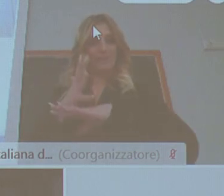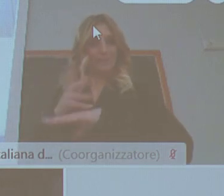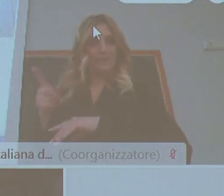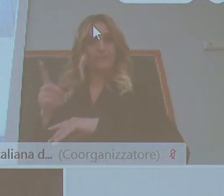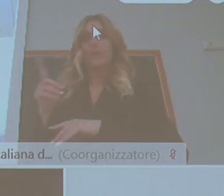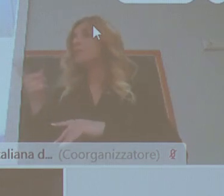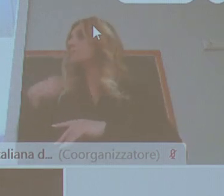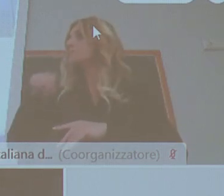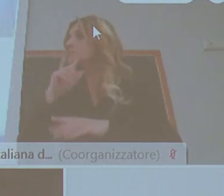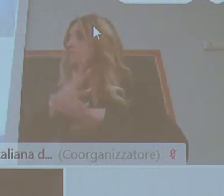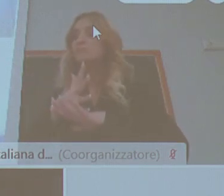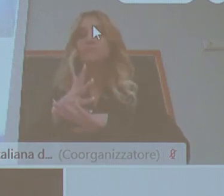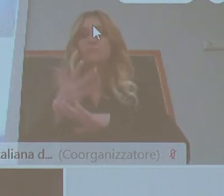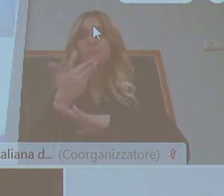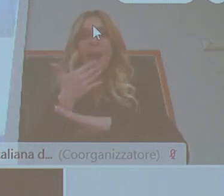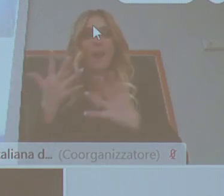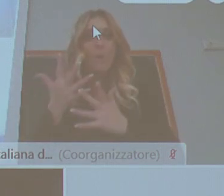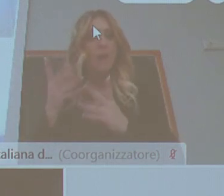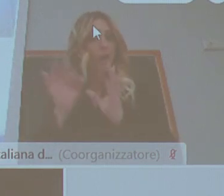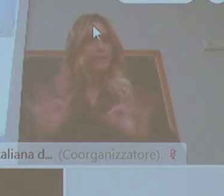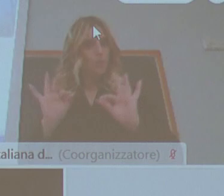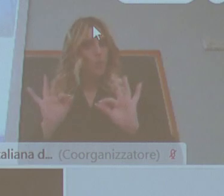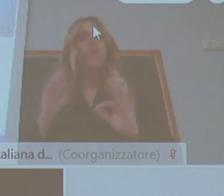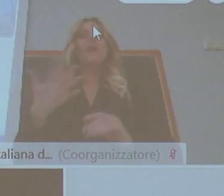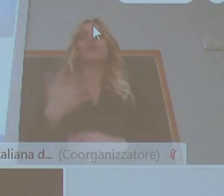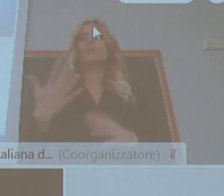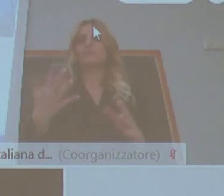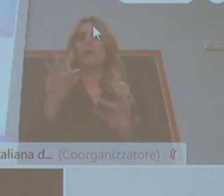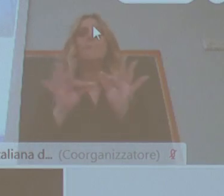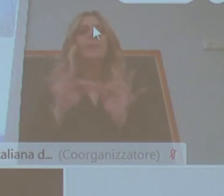ulteriori precisazioni, abbiamo qualche minuto per